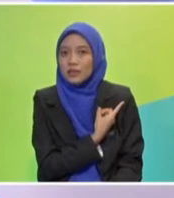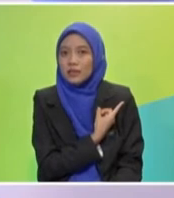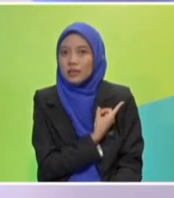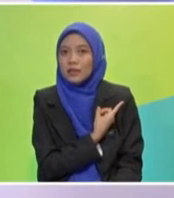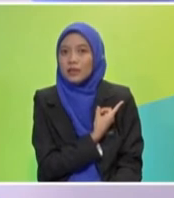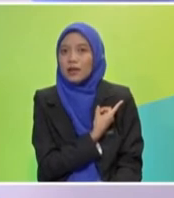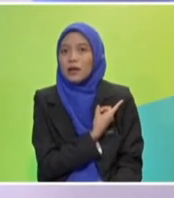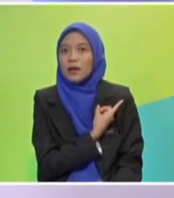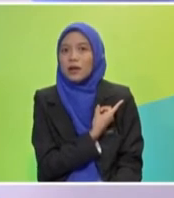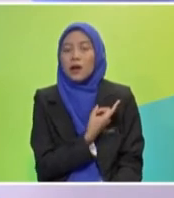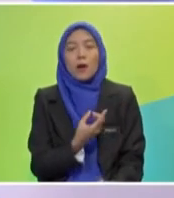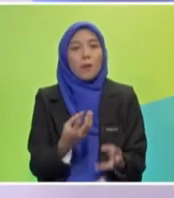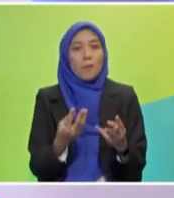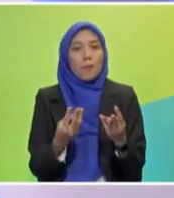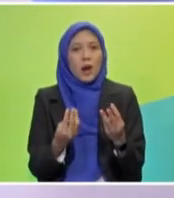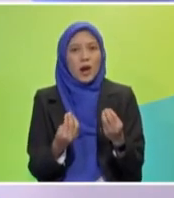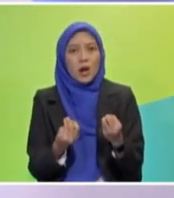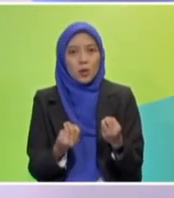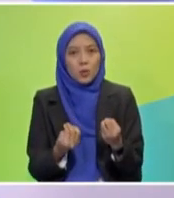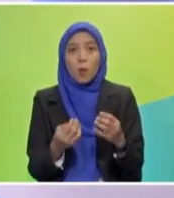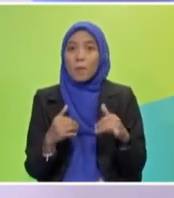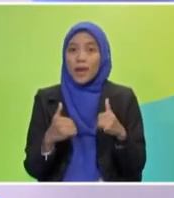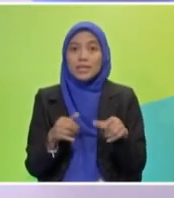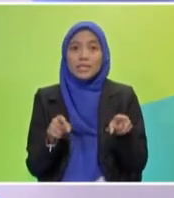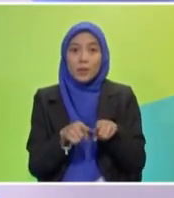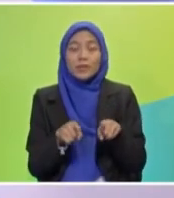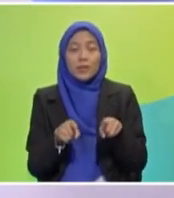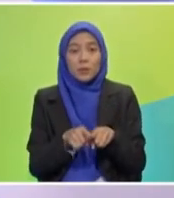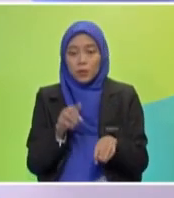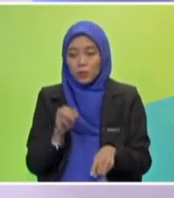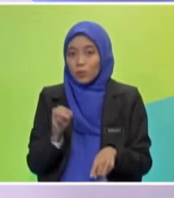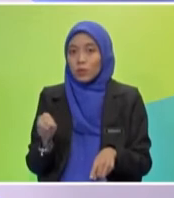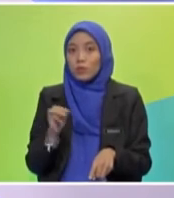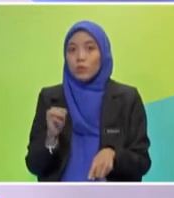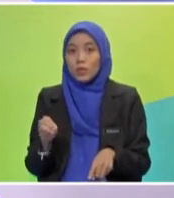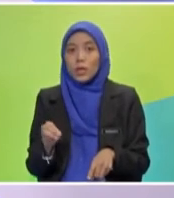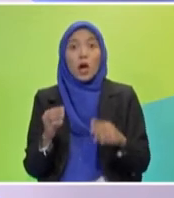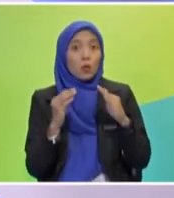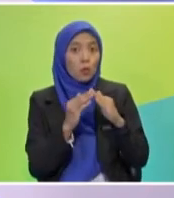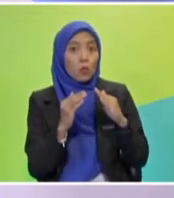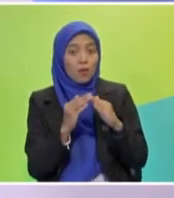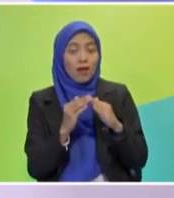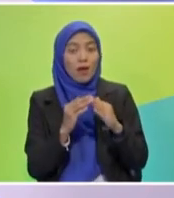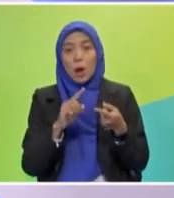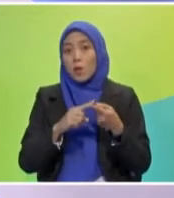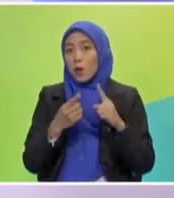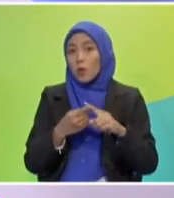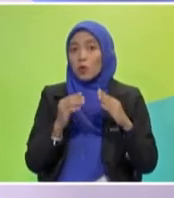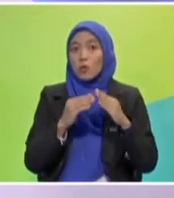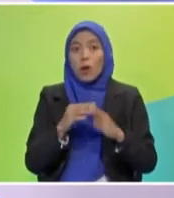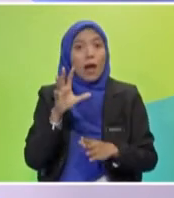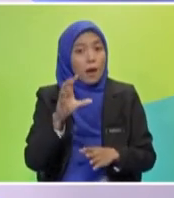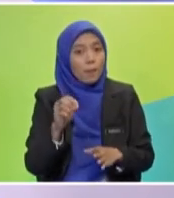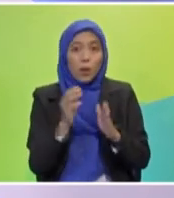nak sahut kawan-kawan kita yang di rumah juga supaya bersama-sama dengan kita. Boleh ambil pen dan kertas ataupun pensel dan